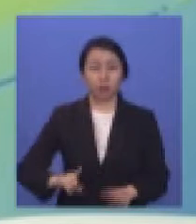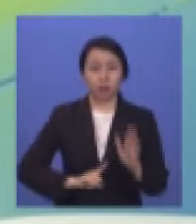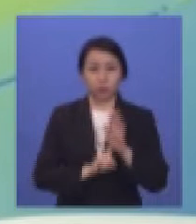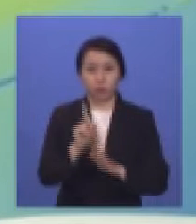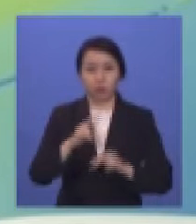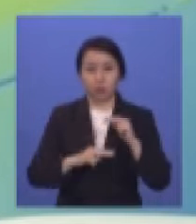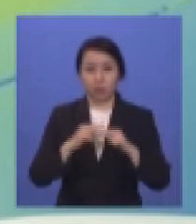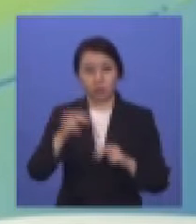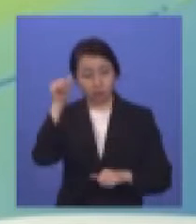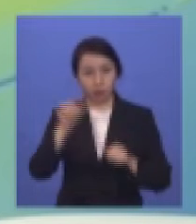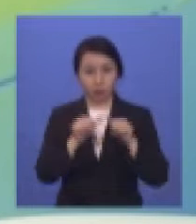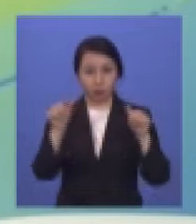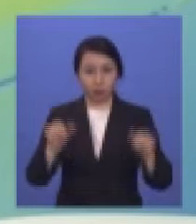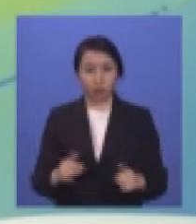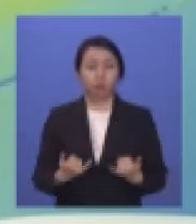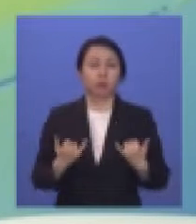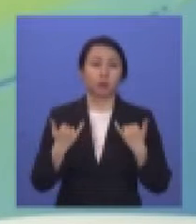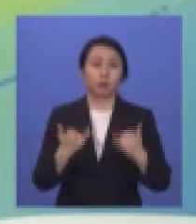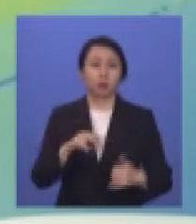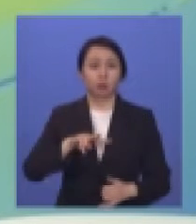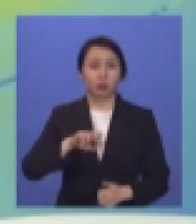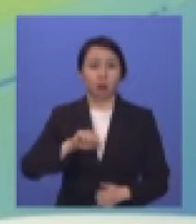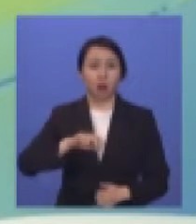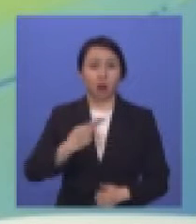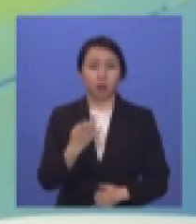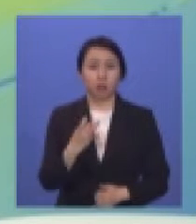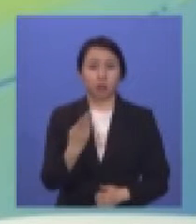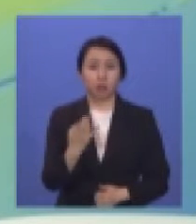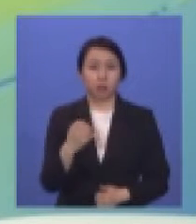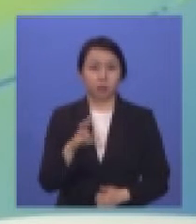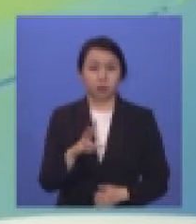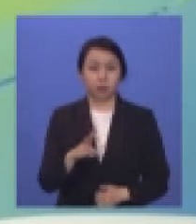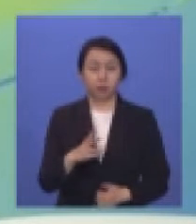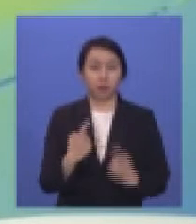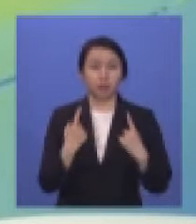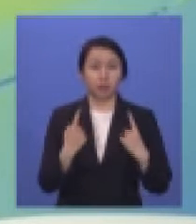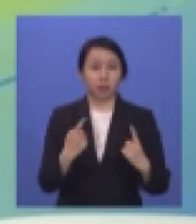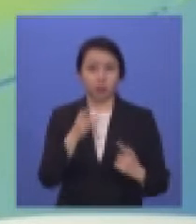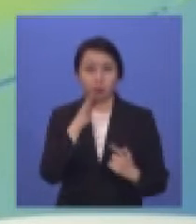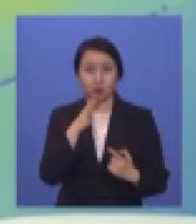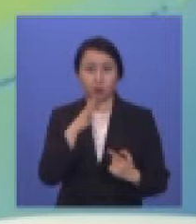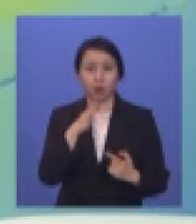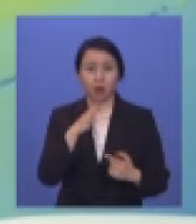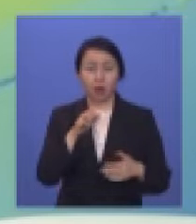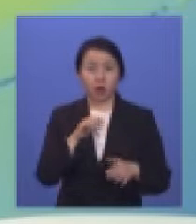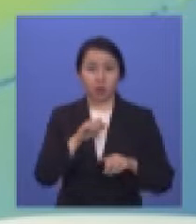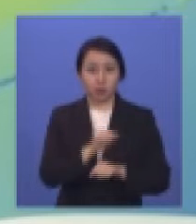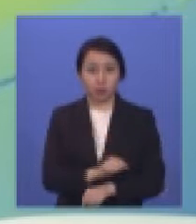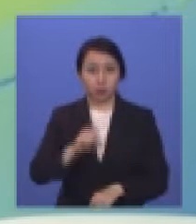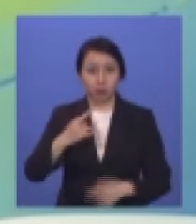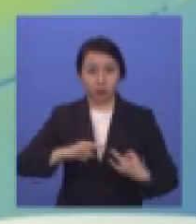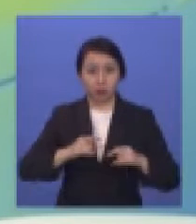района начнется строительство мемориального комплекса, посвященного алашардинцам. В настоящее время заложен первый